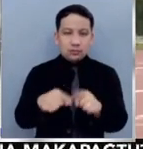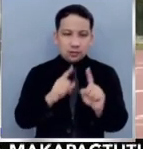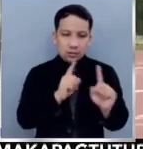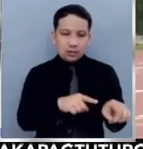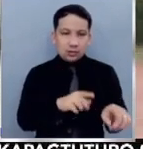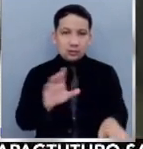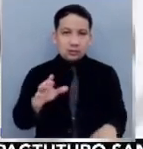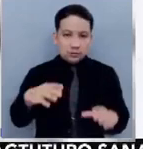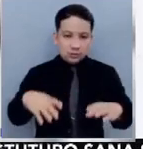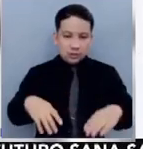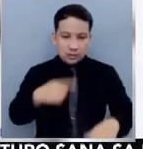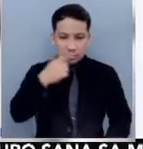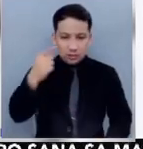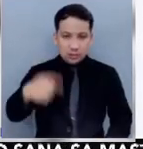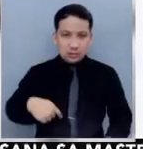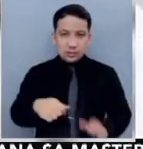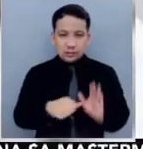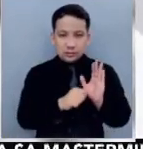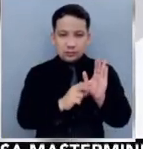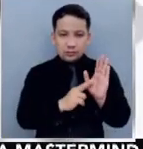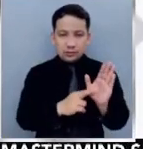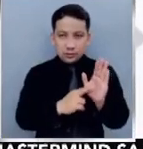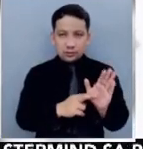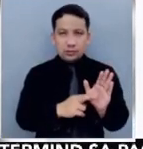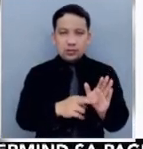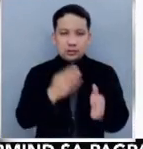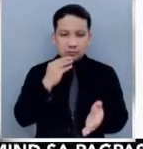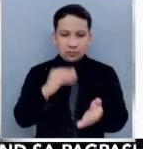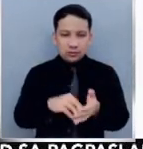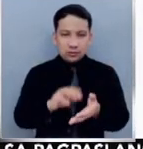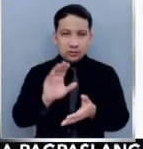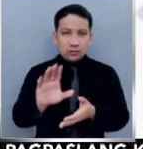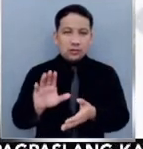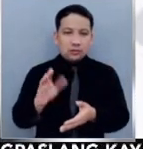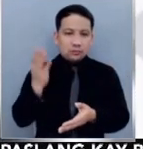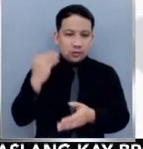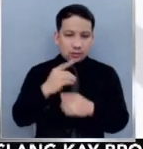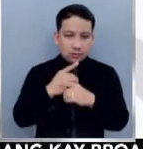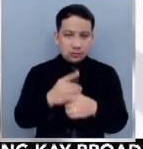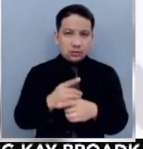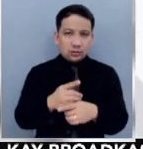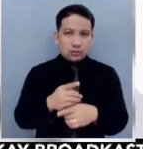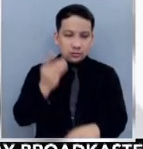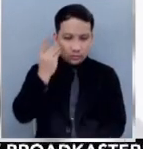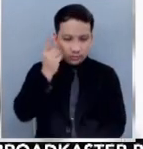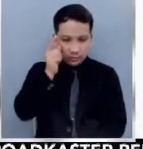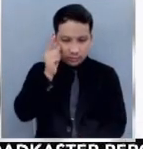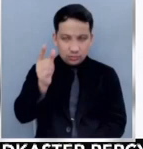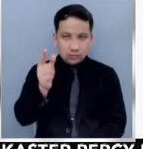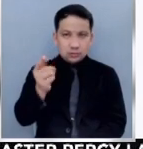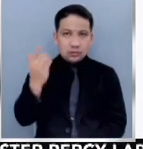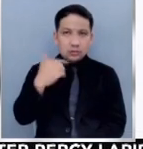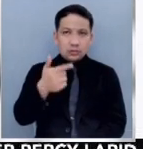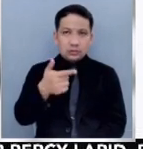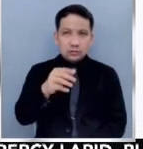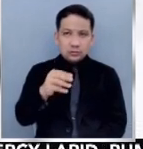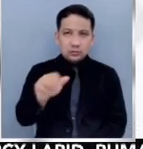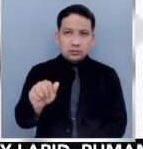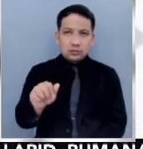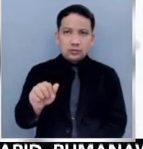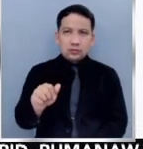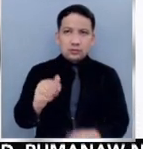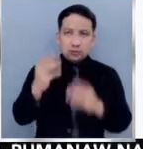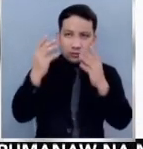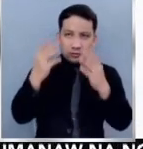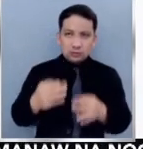Russian Ambassador. Sa mensaheng ipinadala ni dating Defense Secretary Delfin Lorenzana sa GMA News, sinabi niyang nabuo